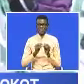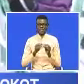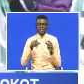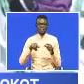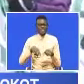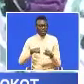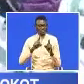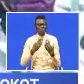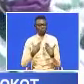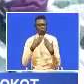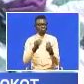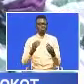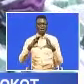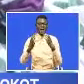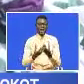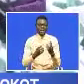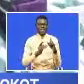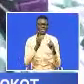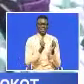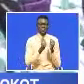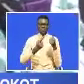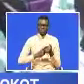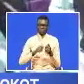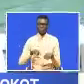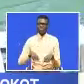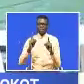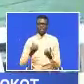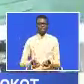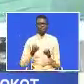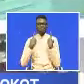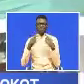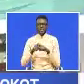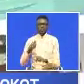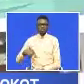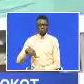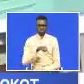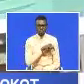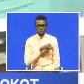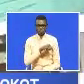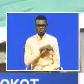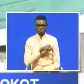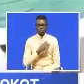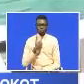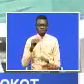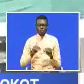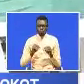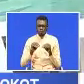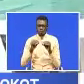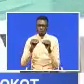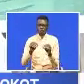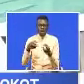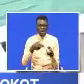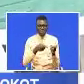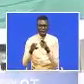class 16 ili upate upako kama sisi jana. Sasa nataka tuvuke Jordan tuingie. Tukifika kule tukakuta